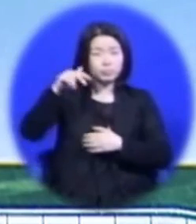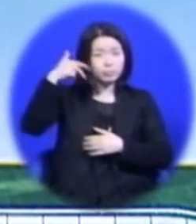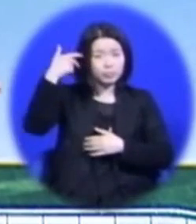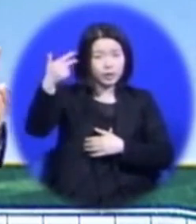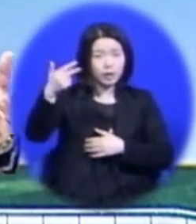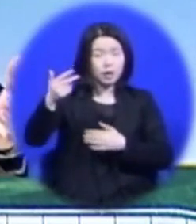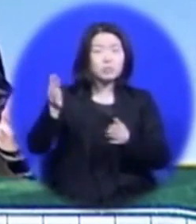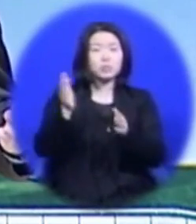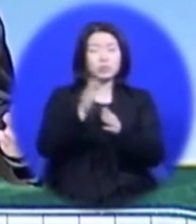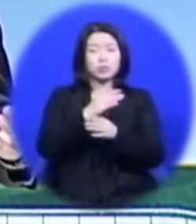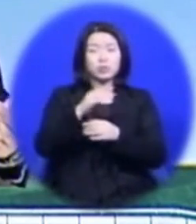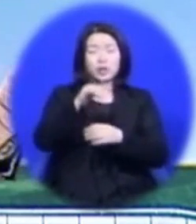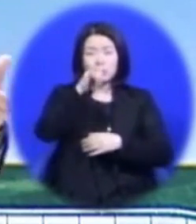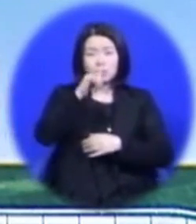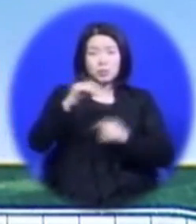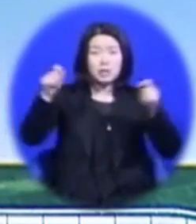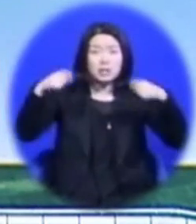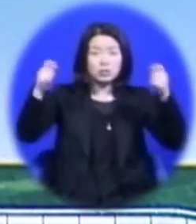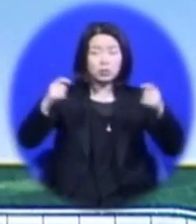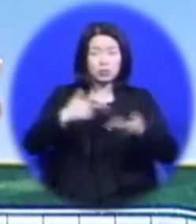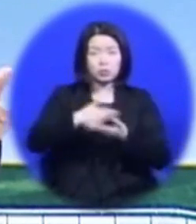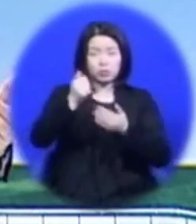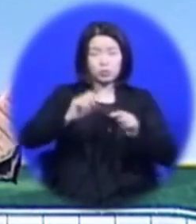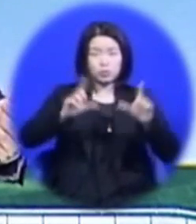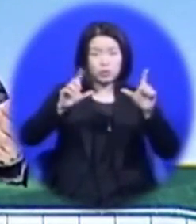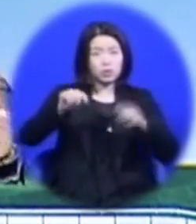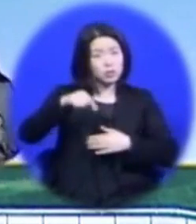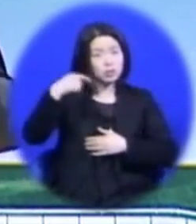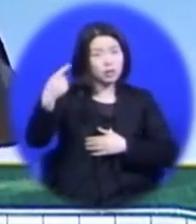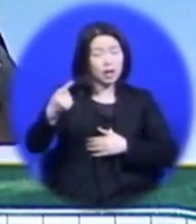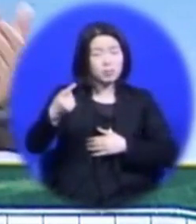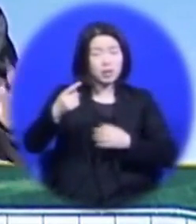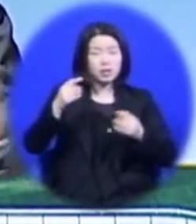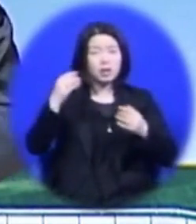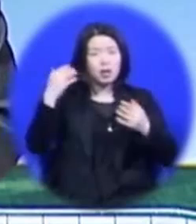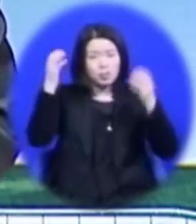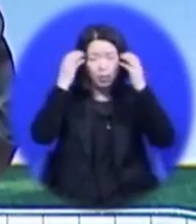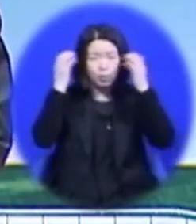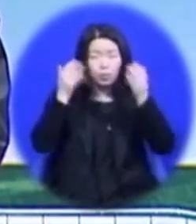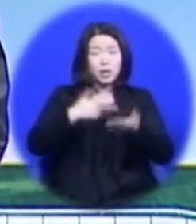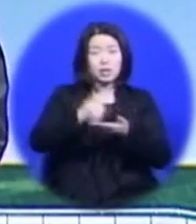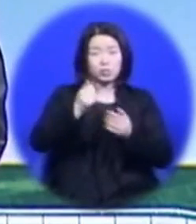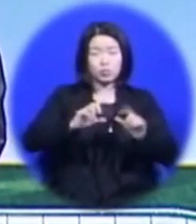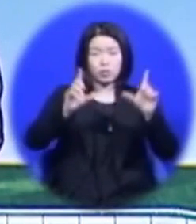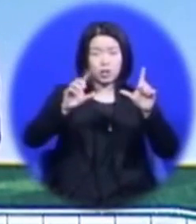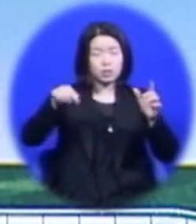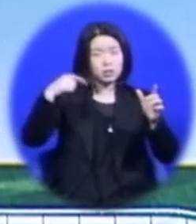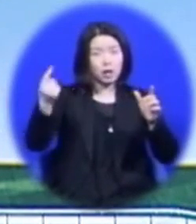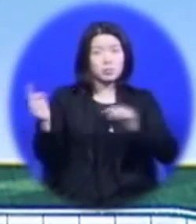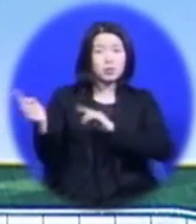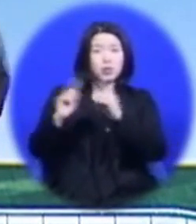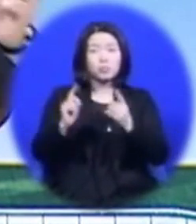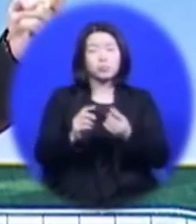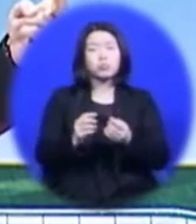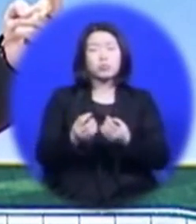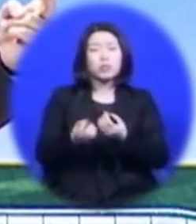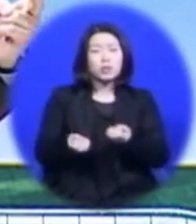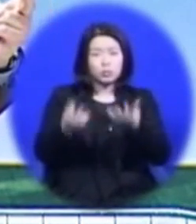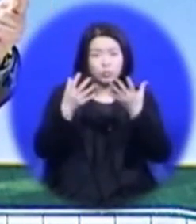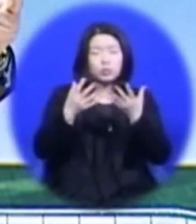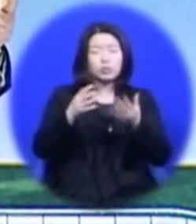주일이면 종려주일, 그리고 고난주간, 그리고 부활주일로 이어집니다. 이 두